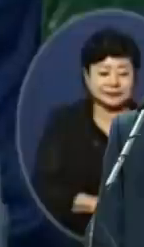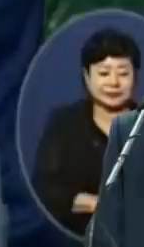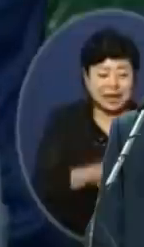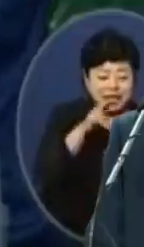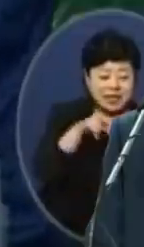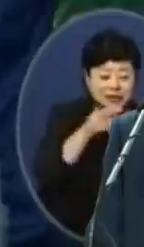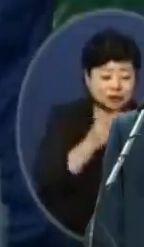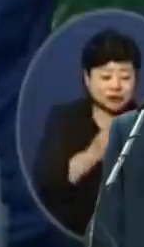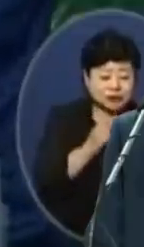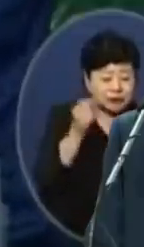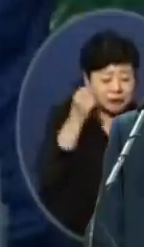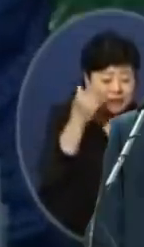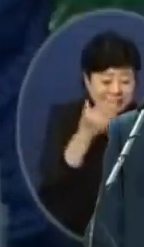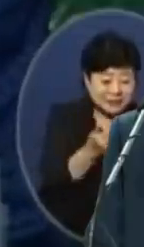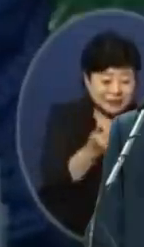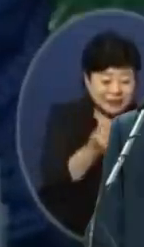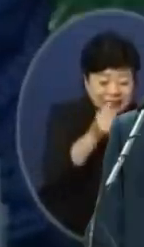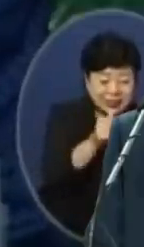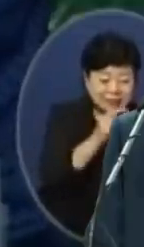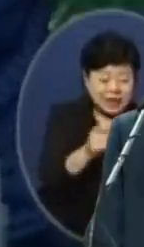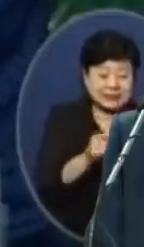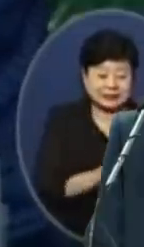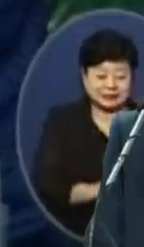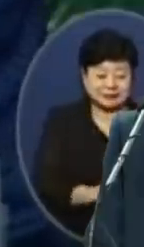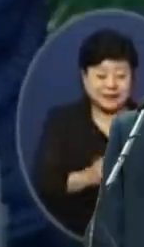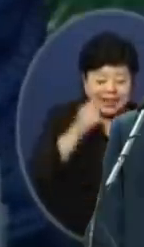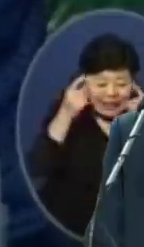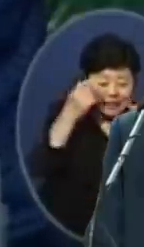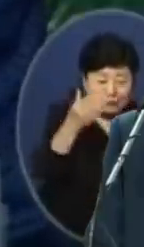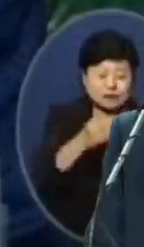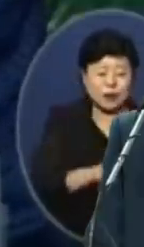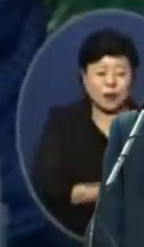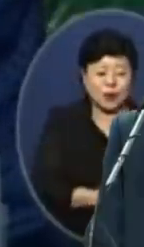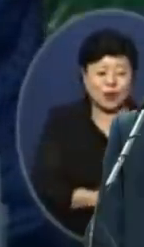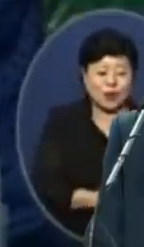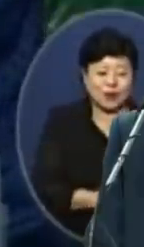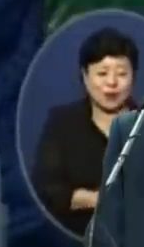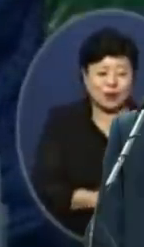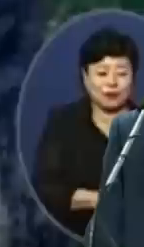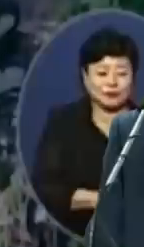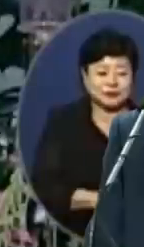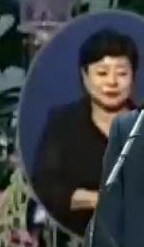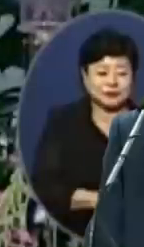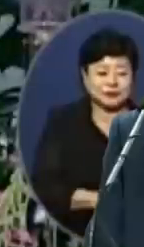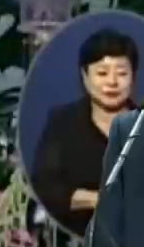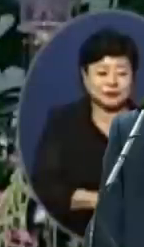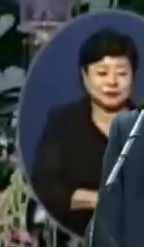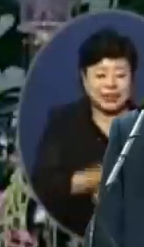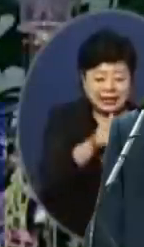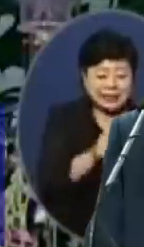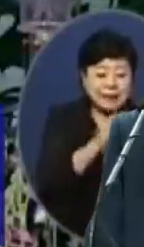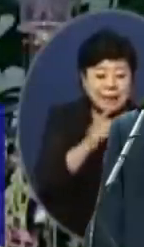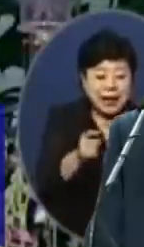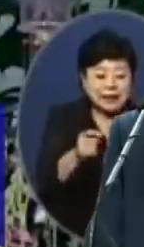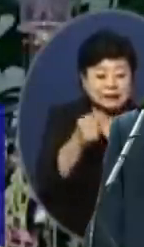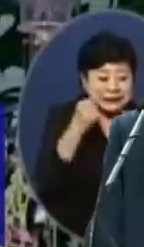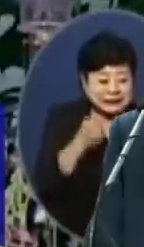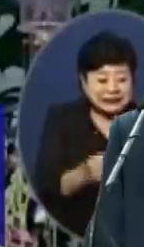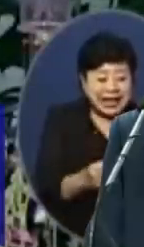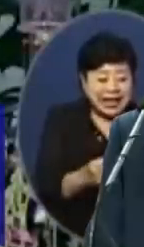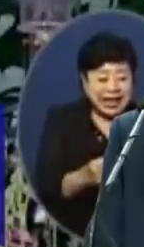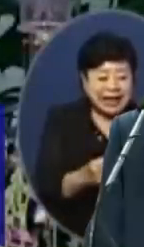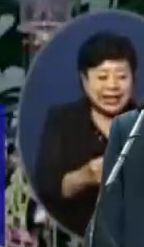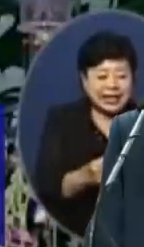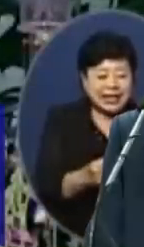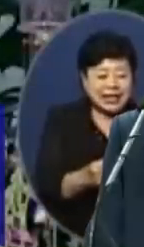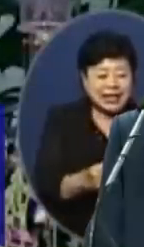읽는 중에 성령께서 하나님의 말씀의 뜻을 깨닫게 해주시는 것입니다. 히브리서 4장 12절을 보면 하나님의 말씀은 살아있고 활력이